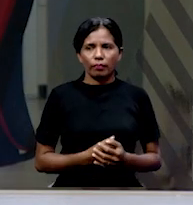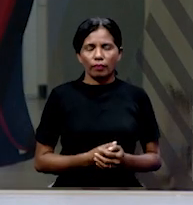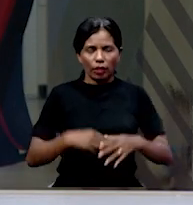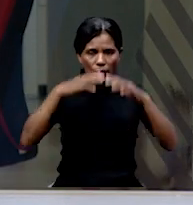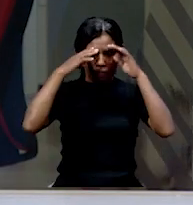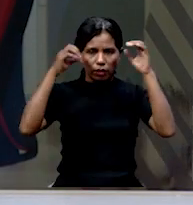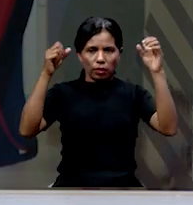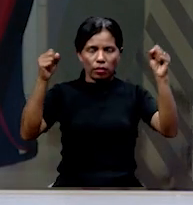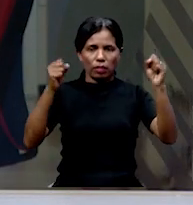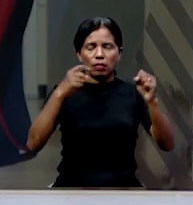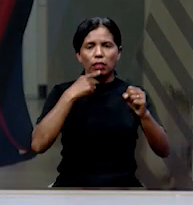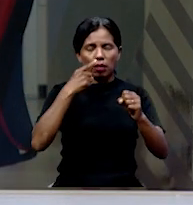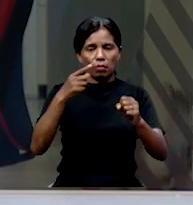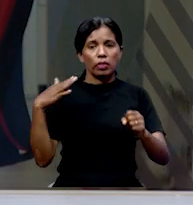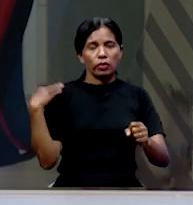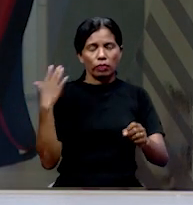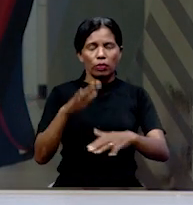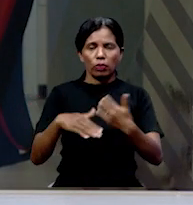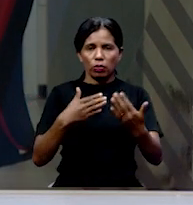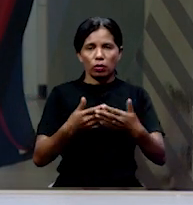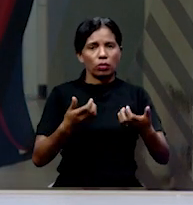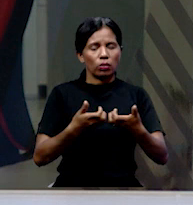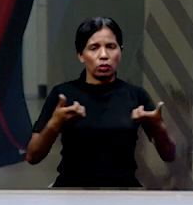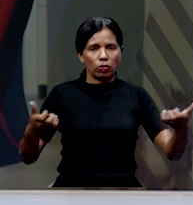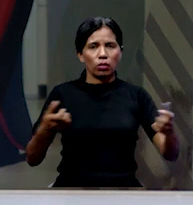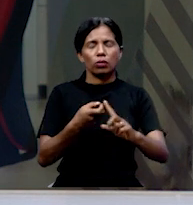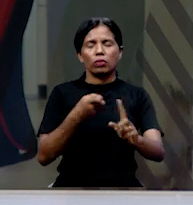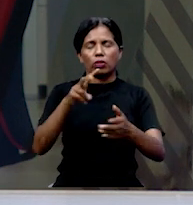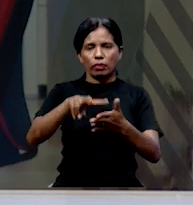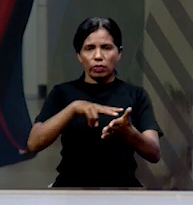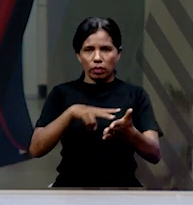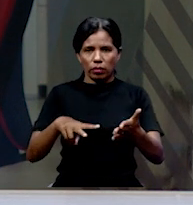Presidente Repubblica appella a sovvenzione ad hoc an russi violenza.